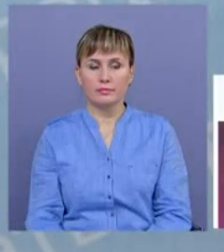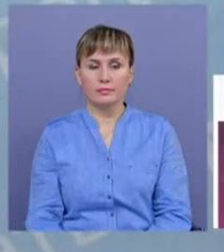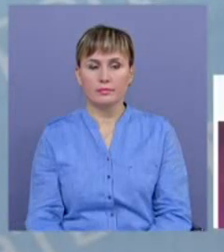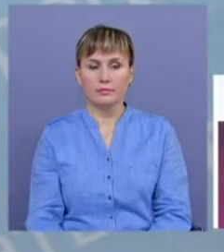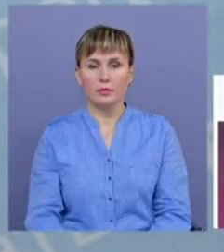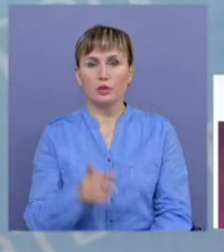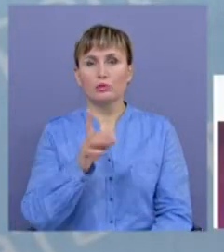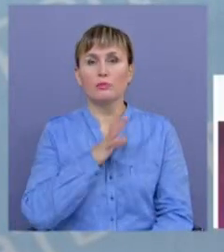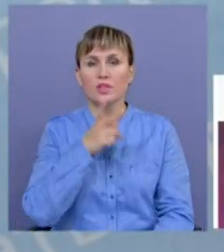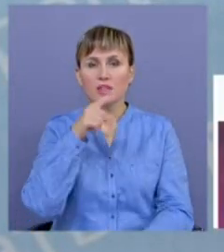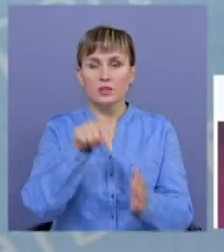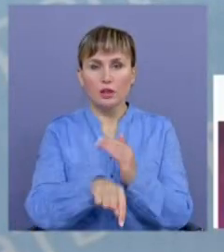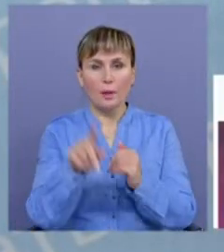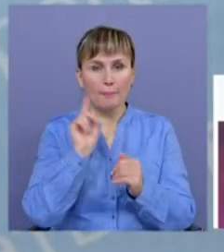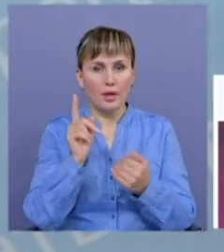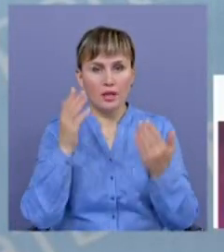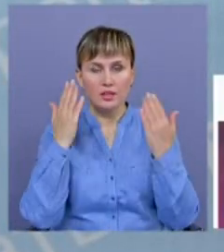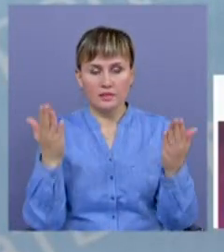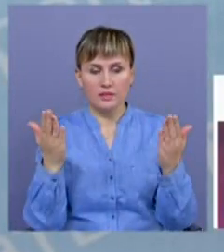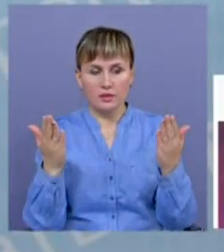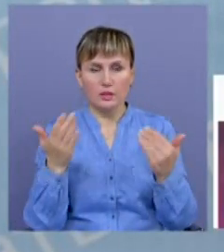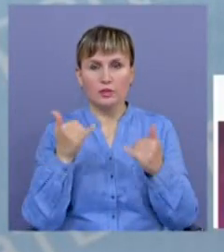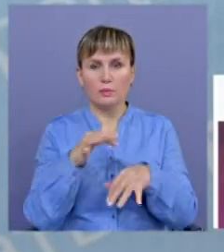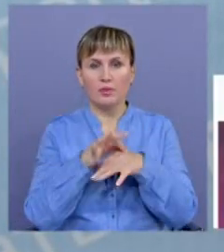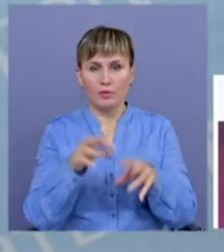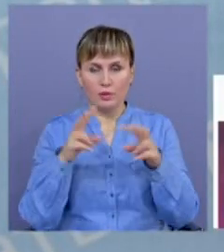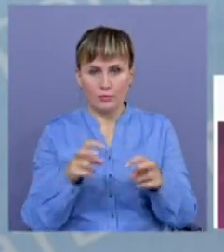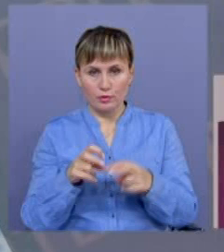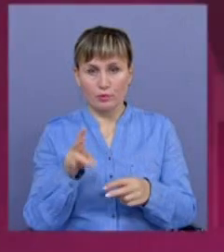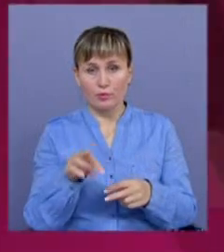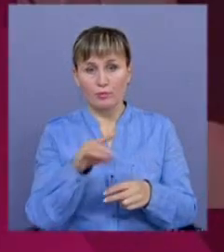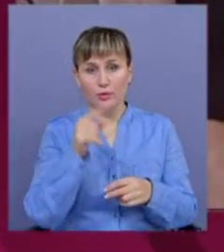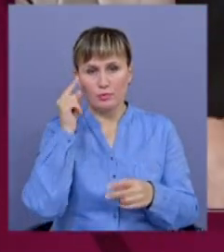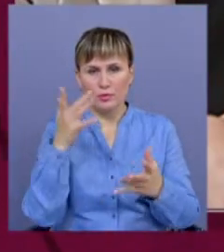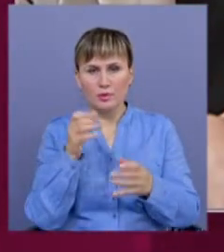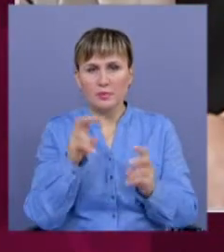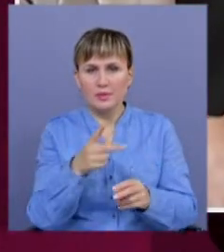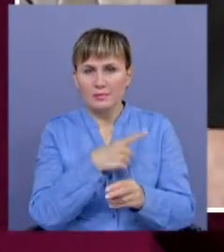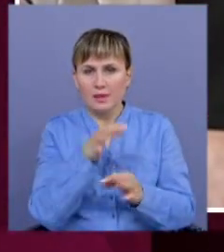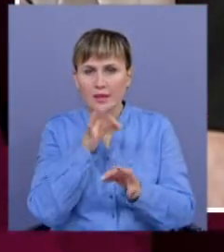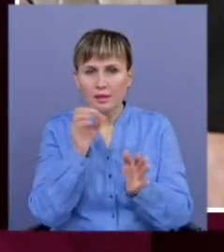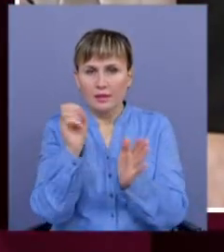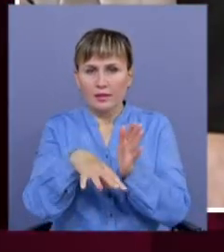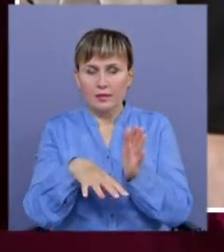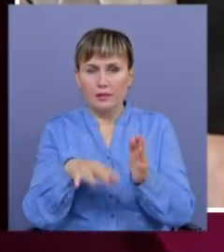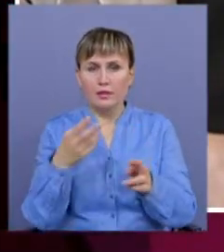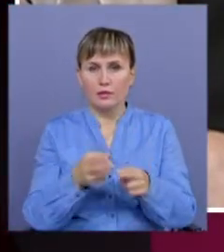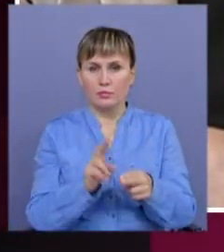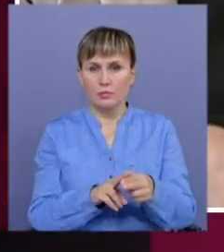Что было в составе сигареты, пока доподлинно неизвестно, проводится экспертиза. Но мы полагаем, что какой-то медицинский препарат,